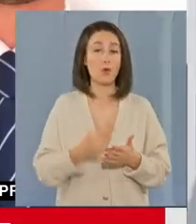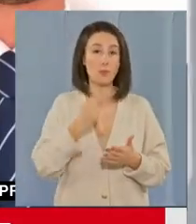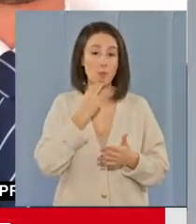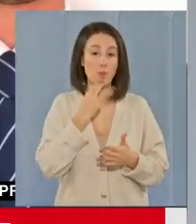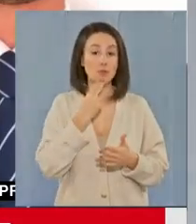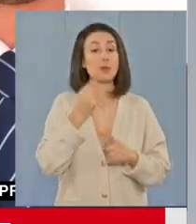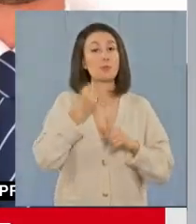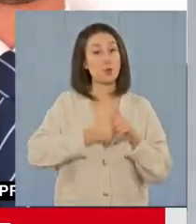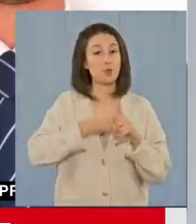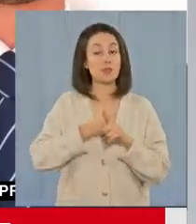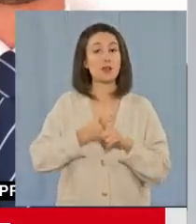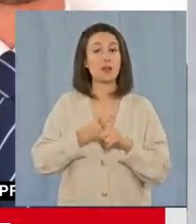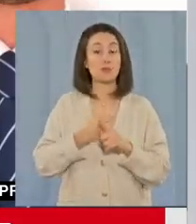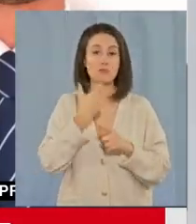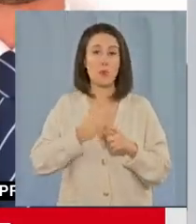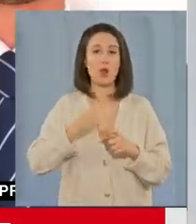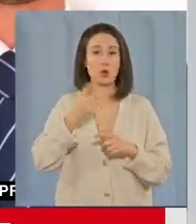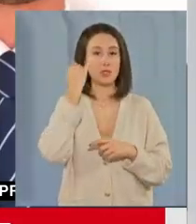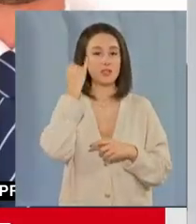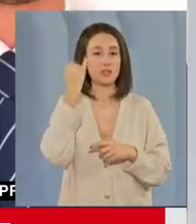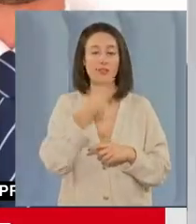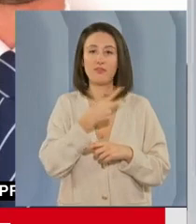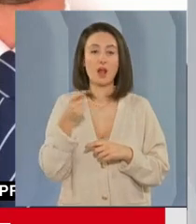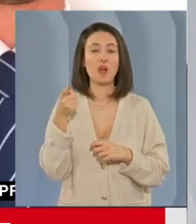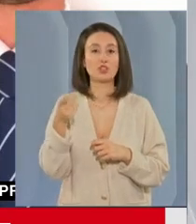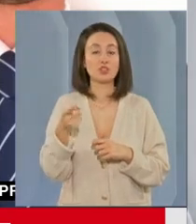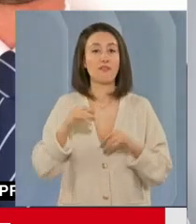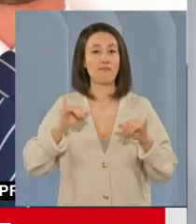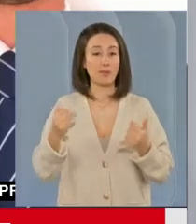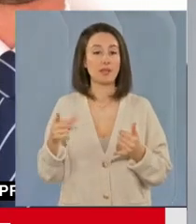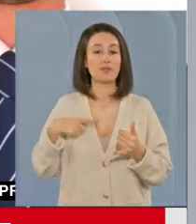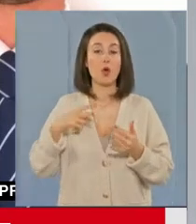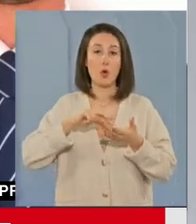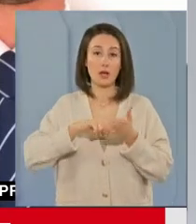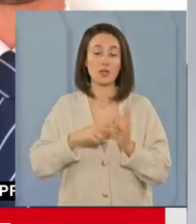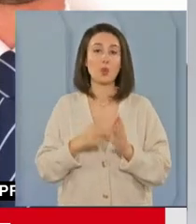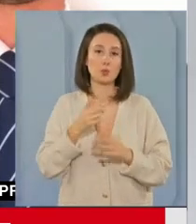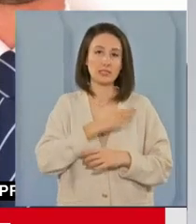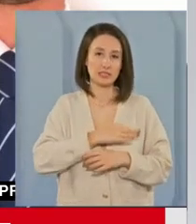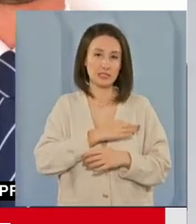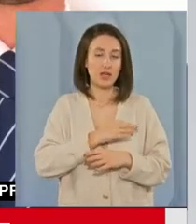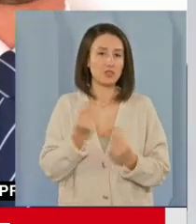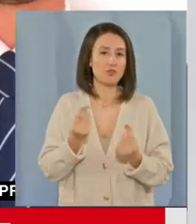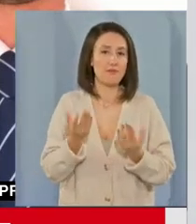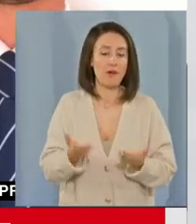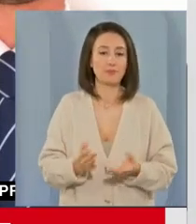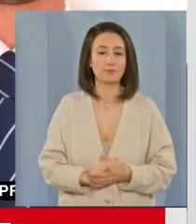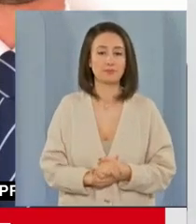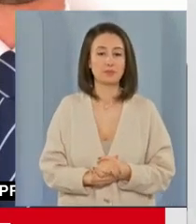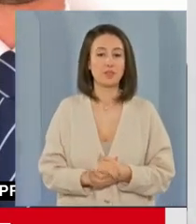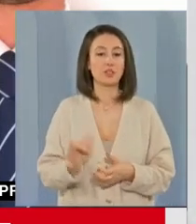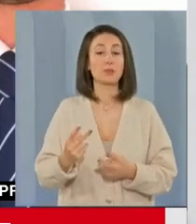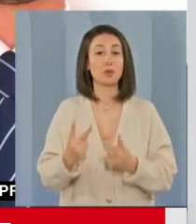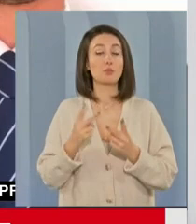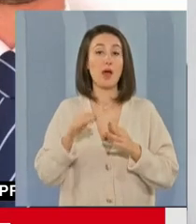polițiștii protestează la propria lor inițiativă, fără ca acest eveniment să fie organizat de vreun sindicat anume, iar